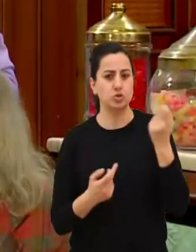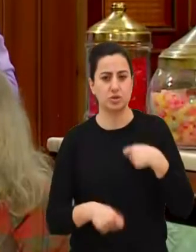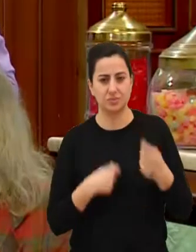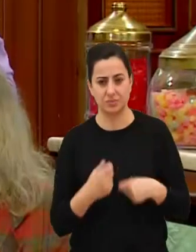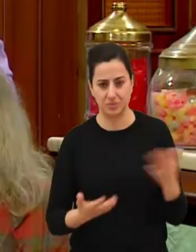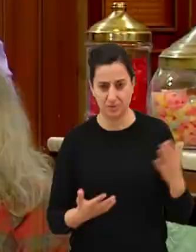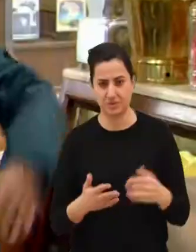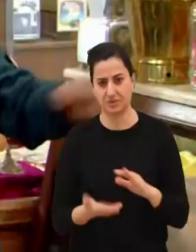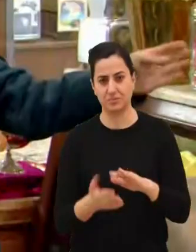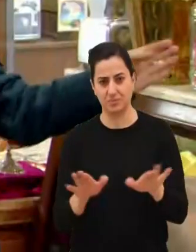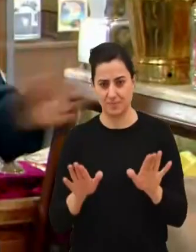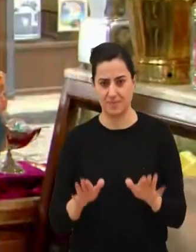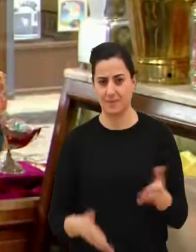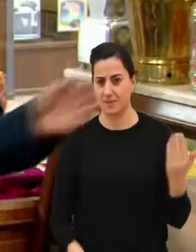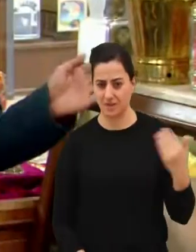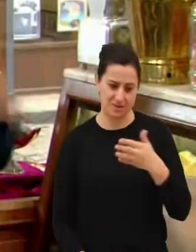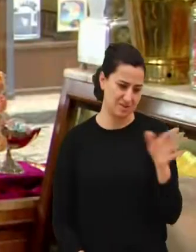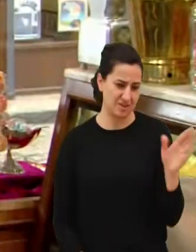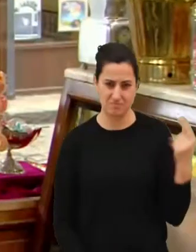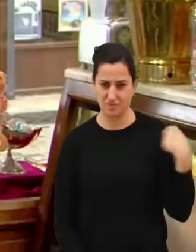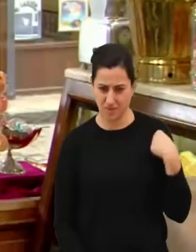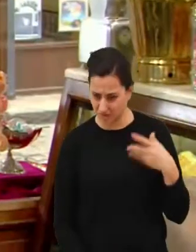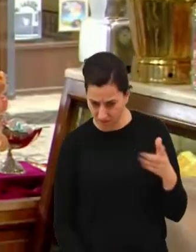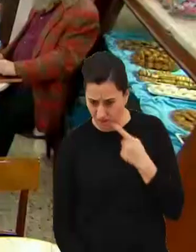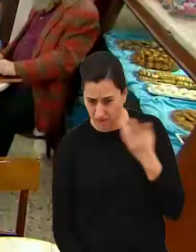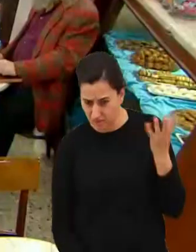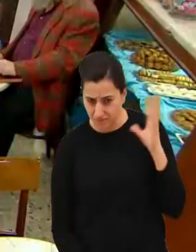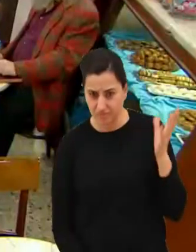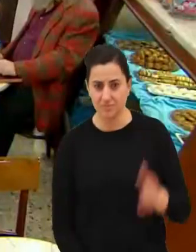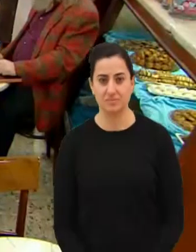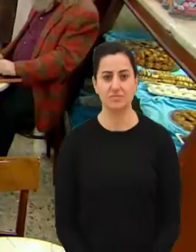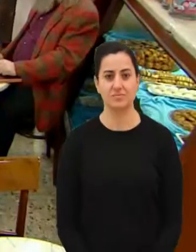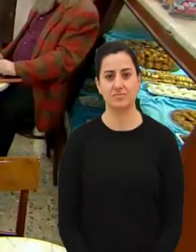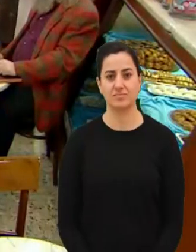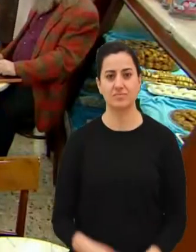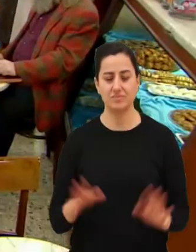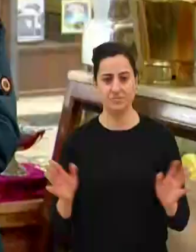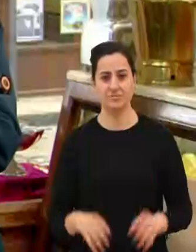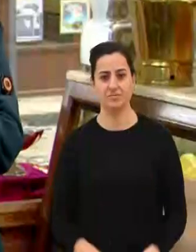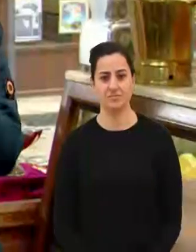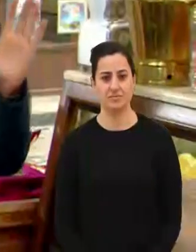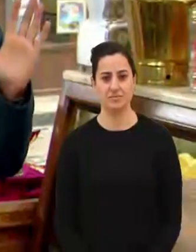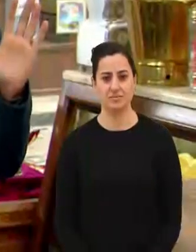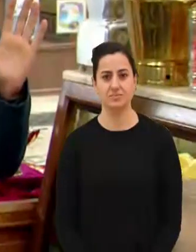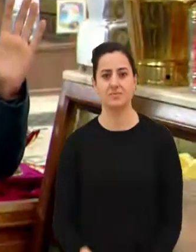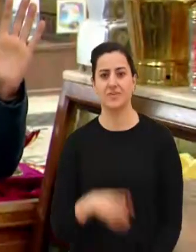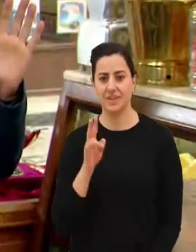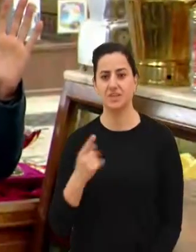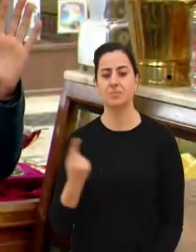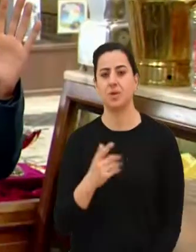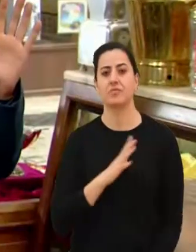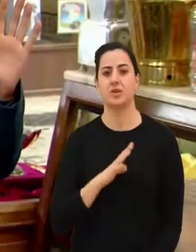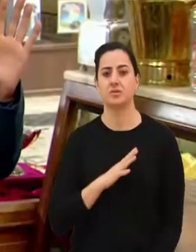üstüne koymuş, yavaşçaymış. Siz durun dedi bana ya, siz çekilin dedi. Fark ettiniz mi? Evet, evet. Sepet kafalı uşak. Evet Basri, ihbar